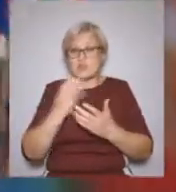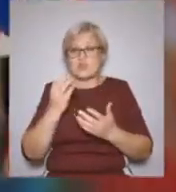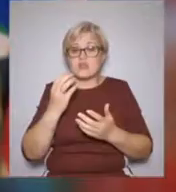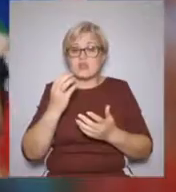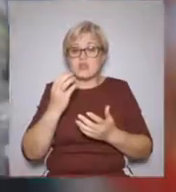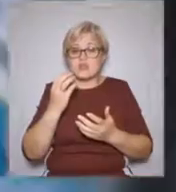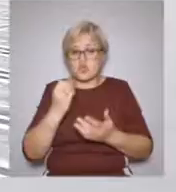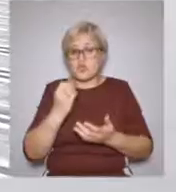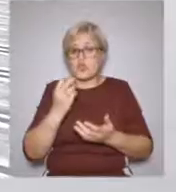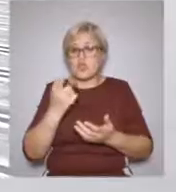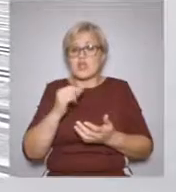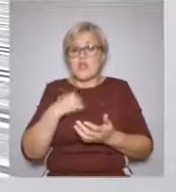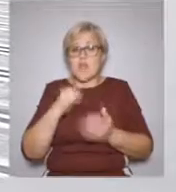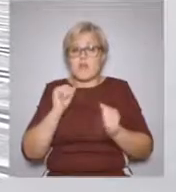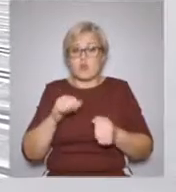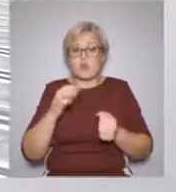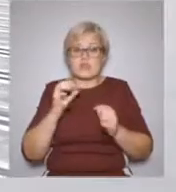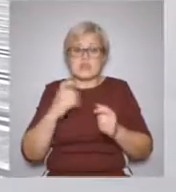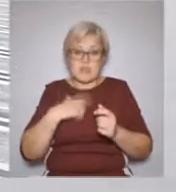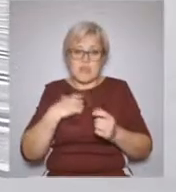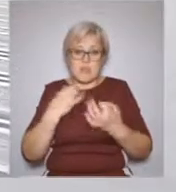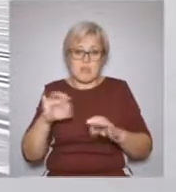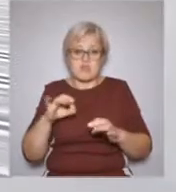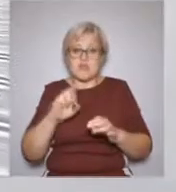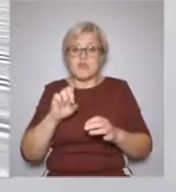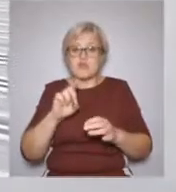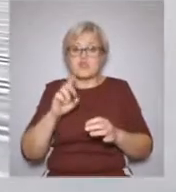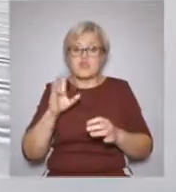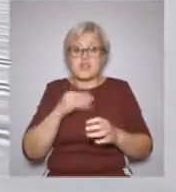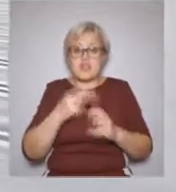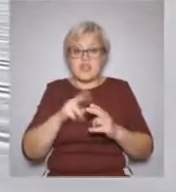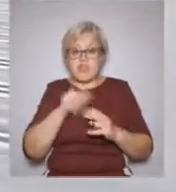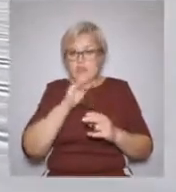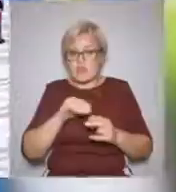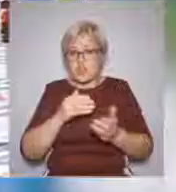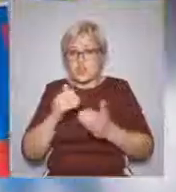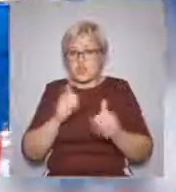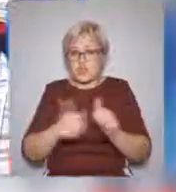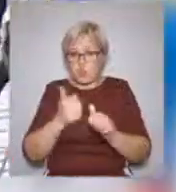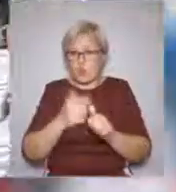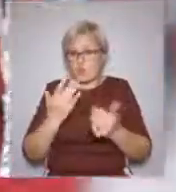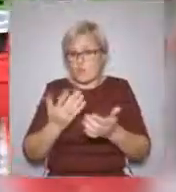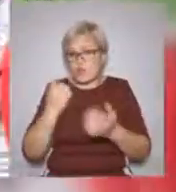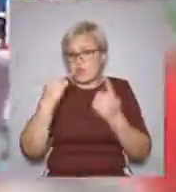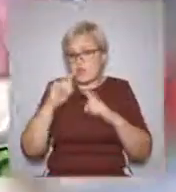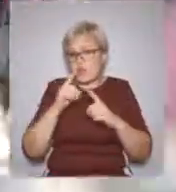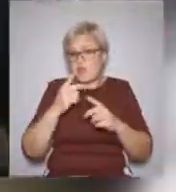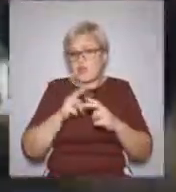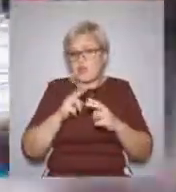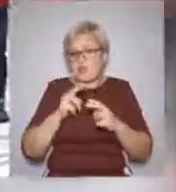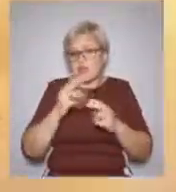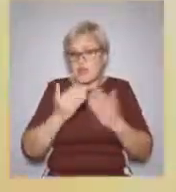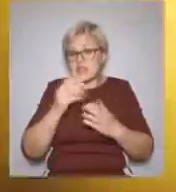я должен был пройти девятого года то есть есть где себя еще можно реализовать ну что